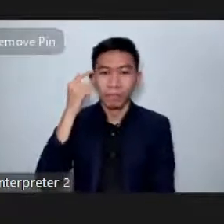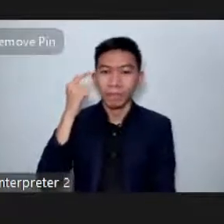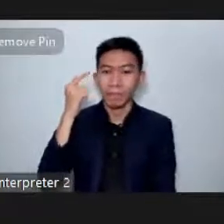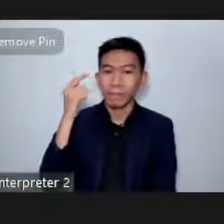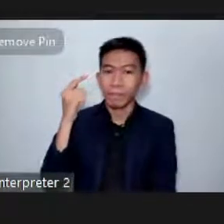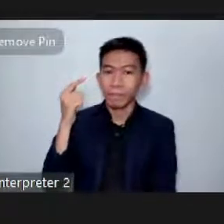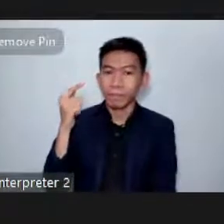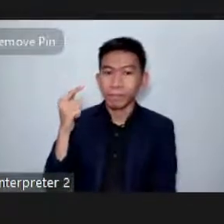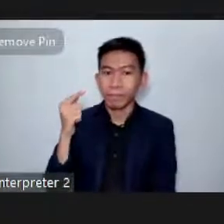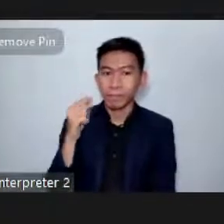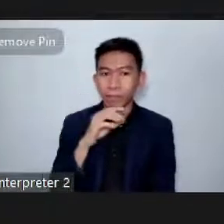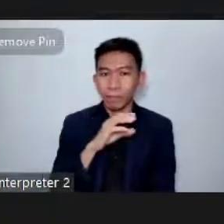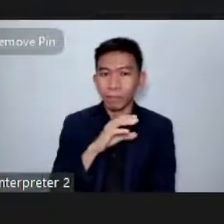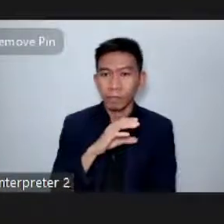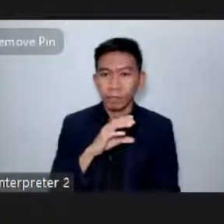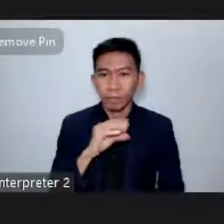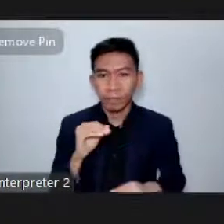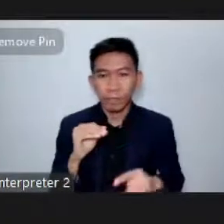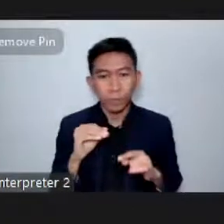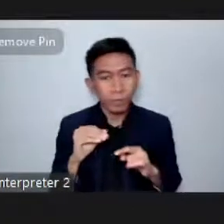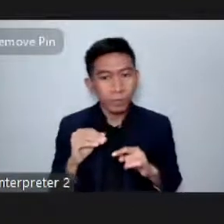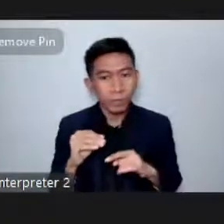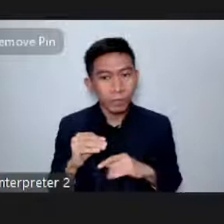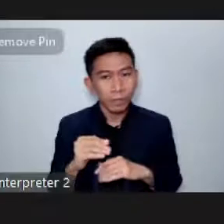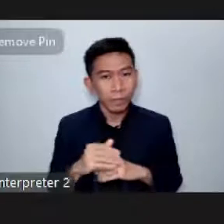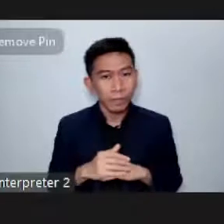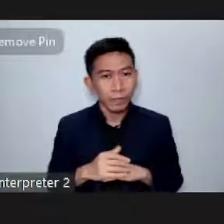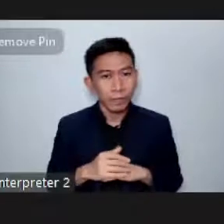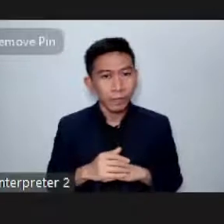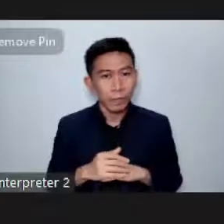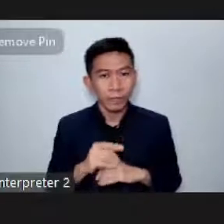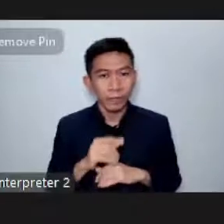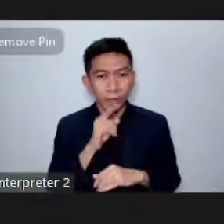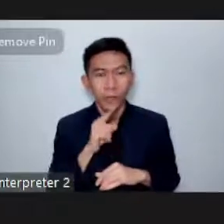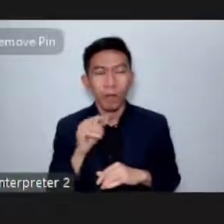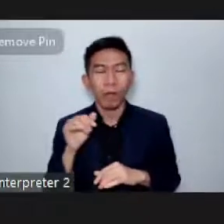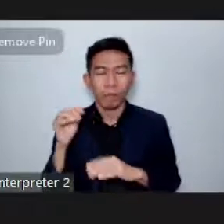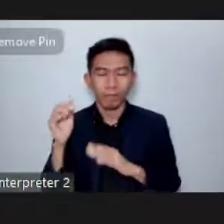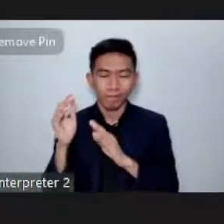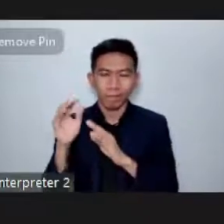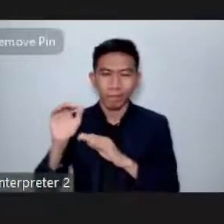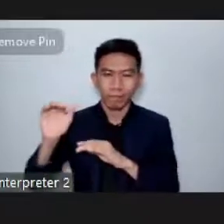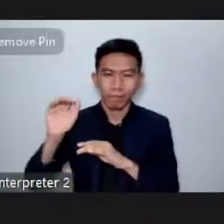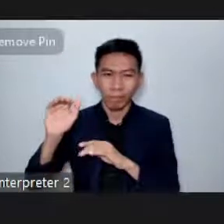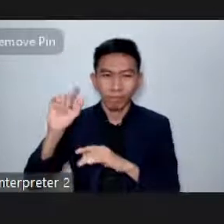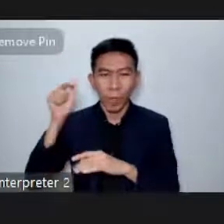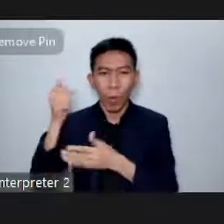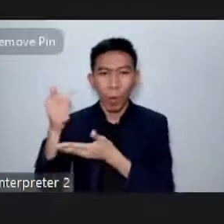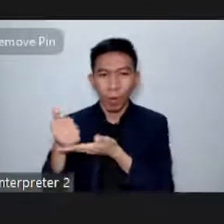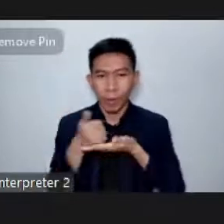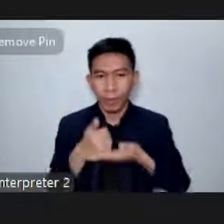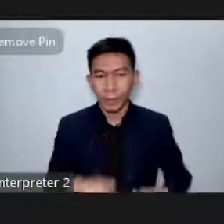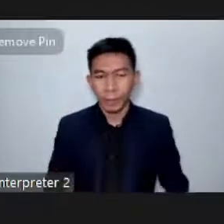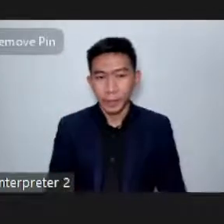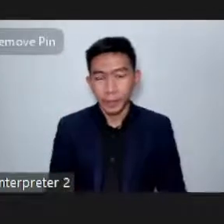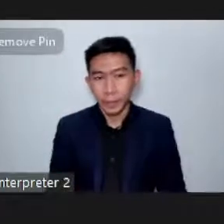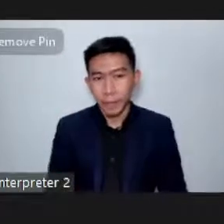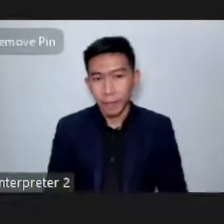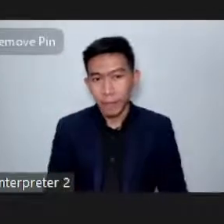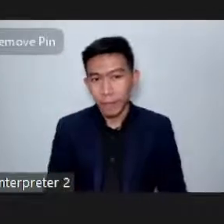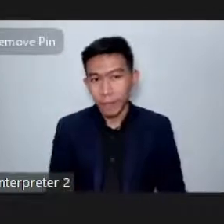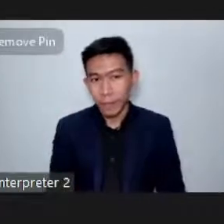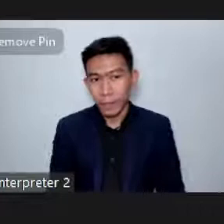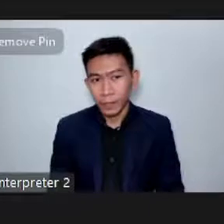naman, pwede maitulong. So, yun yung ano namin talagang humingi kami ng tulong.